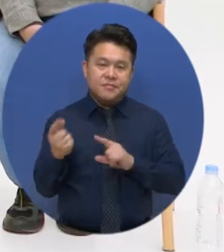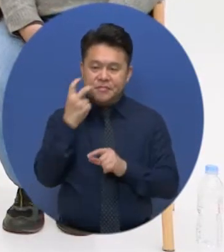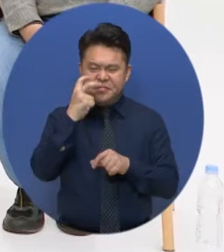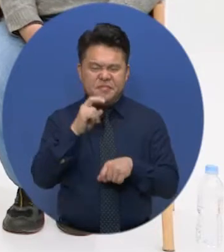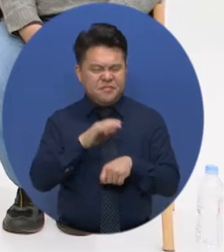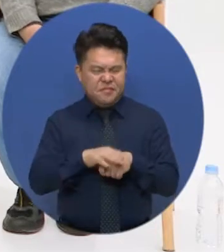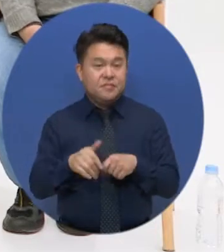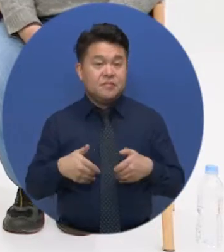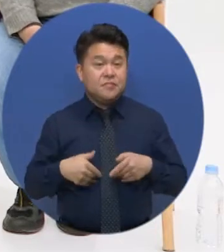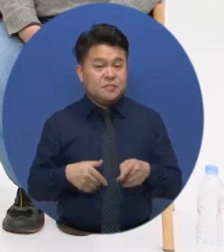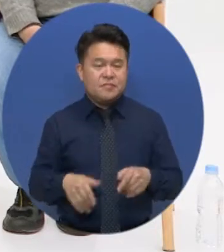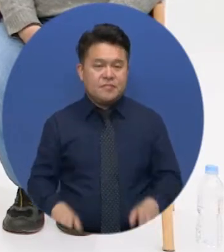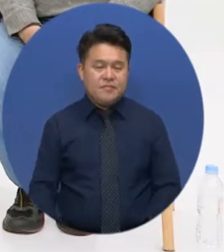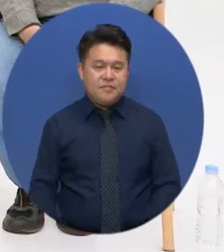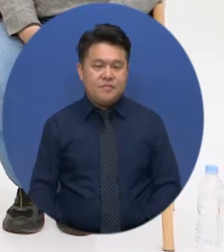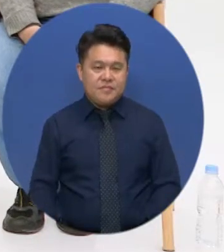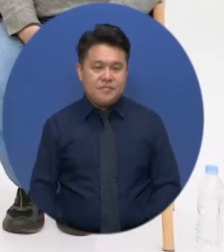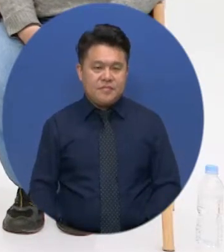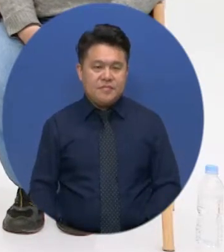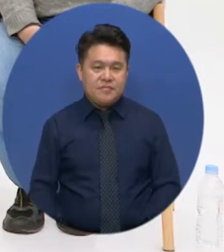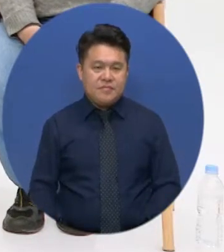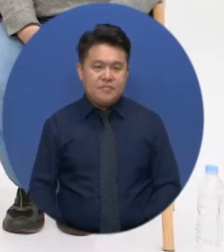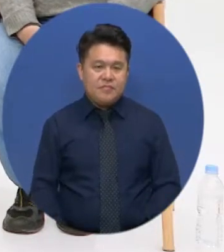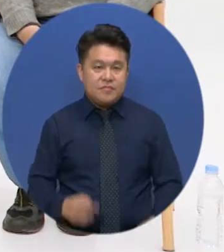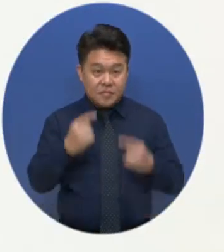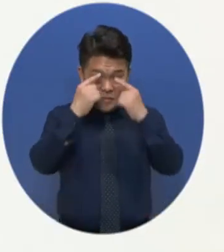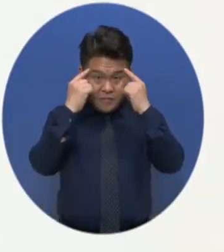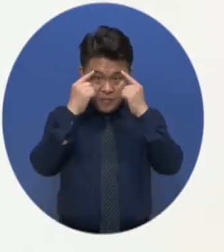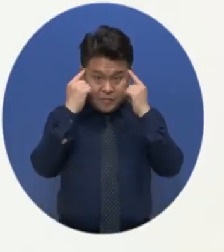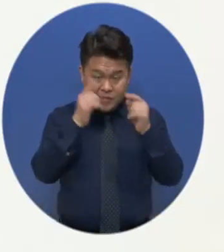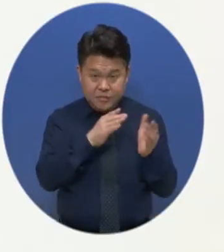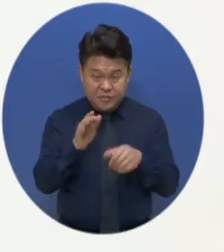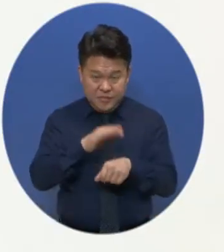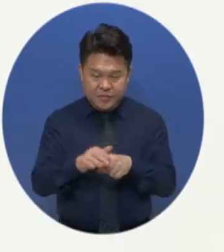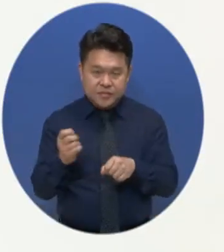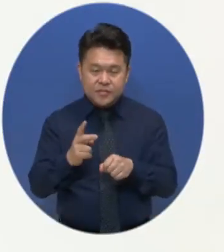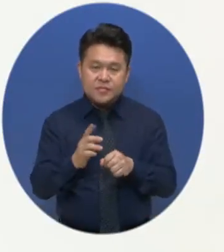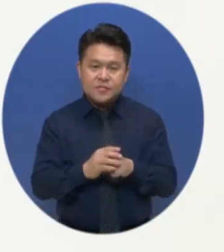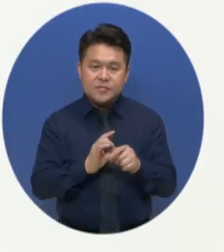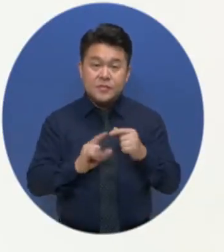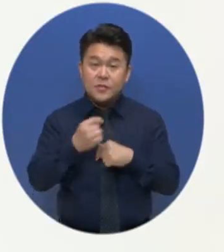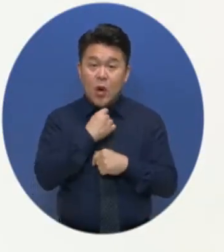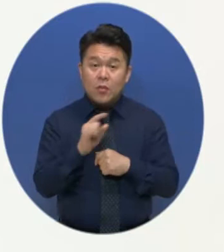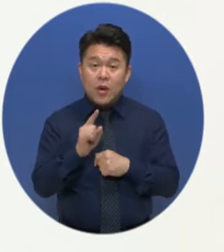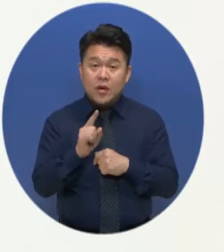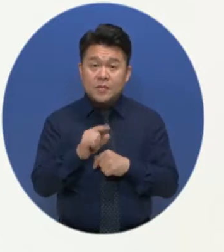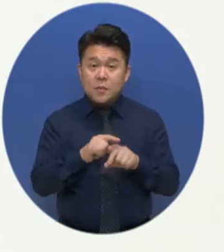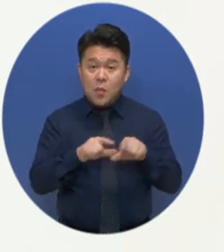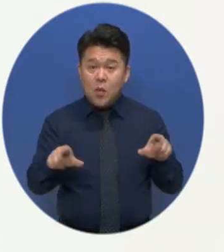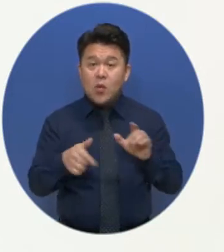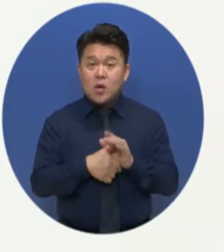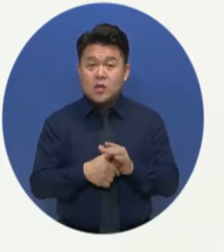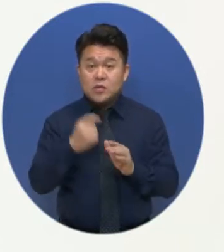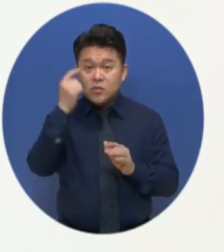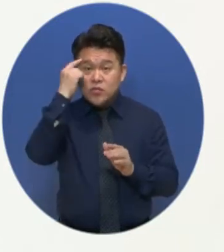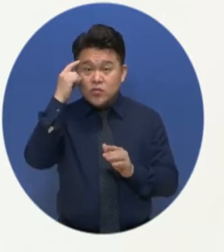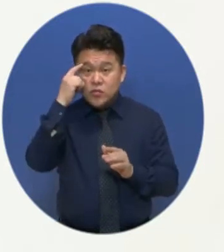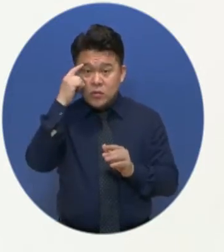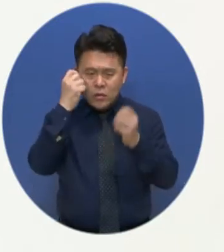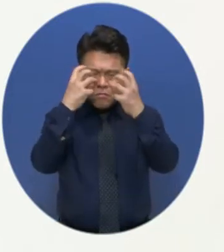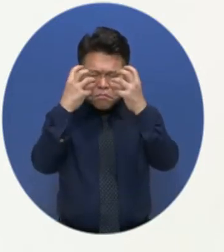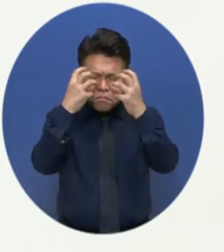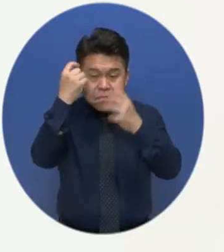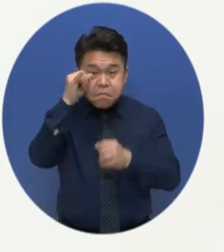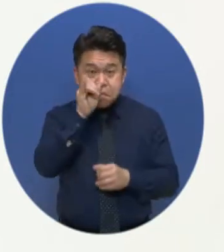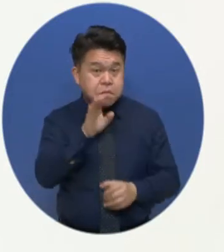되시는 분들은 좀 다 뜨는 경우가 있어서 그거랑 눈썹 그리고 좀 더 만약에 거기에 좀 더 더한다면 평상시에 만약에 눈이 좀